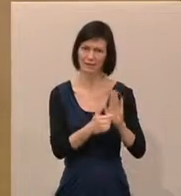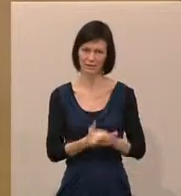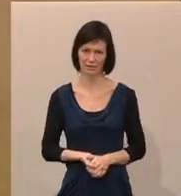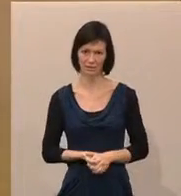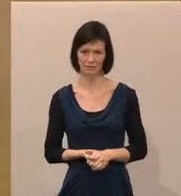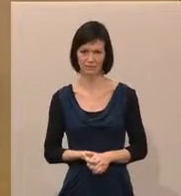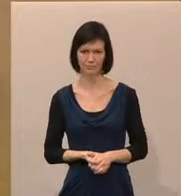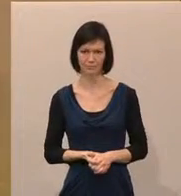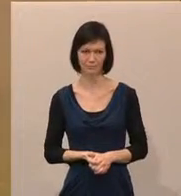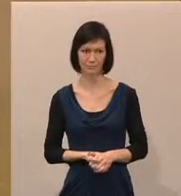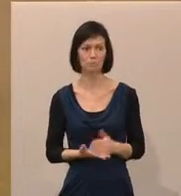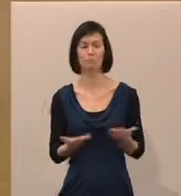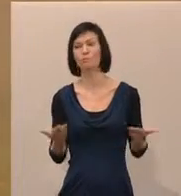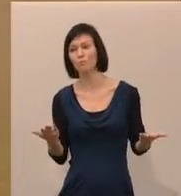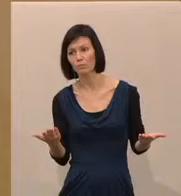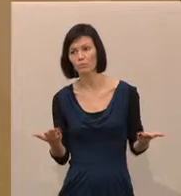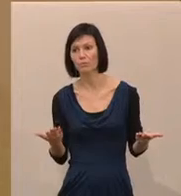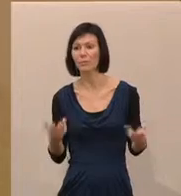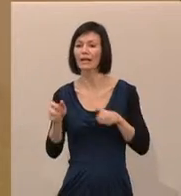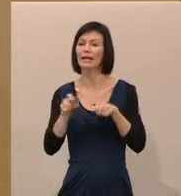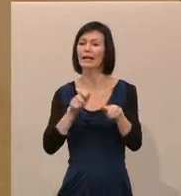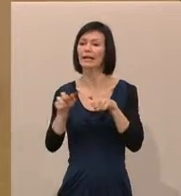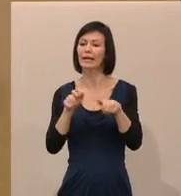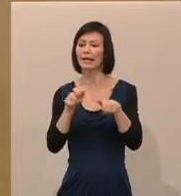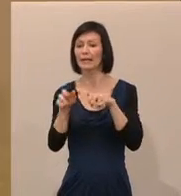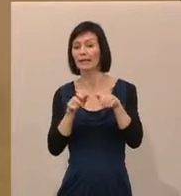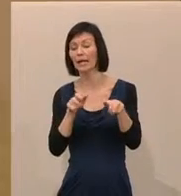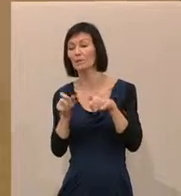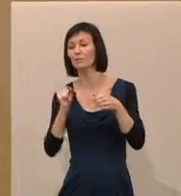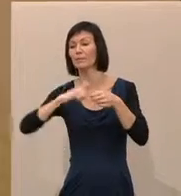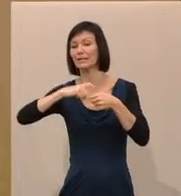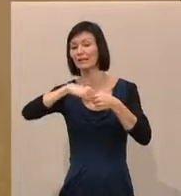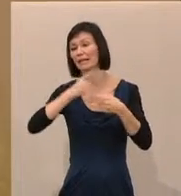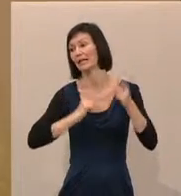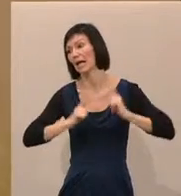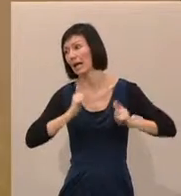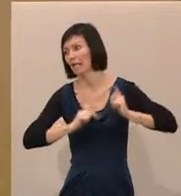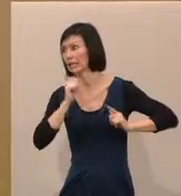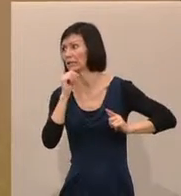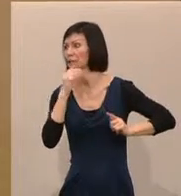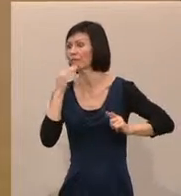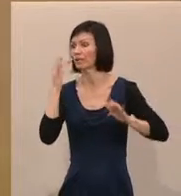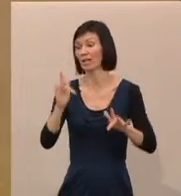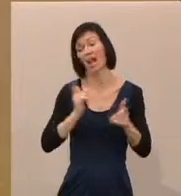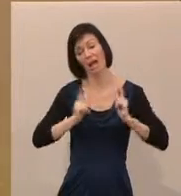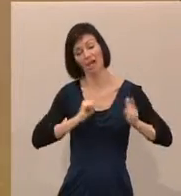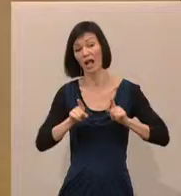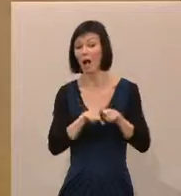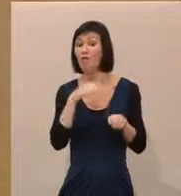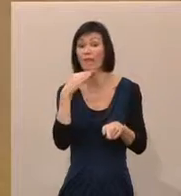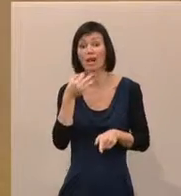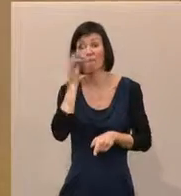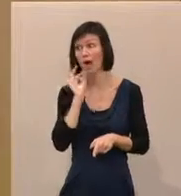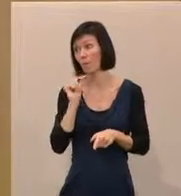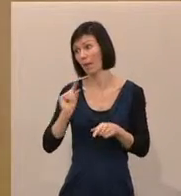sind gar nicht so viele jetzt hier von den Regierungsfraktionen, leider, haben auch viele Frauen den Saal verlassen. Leider.